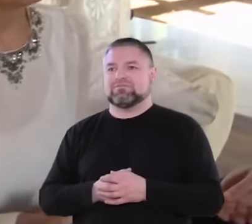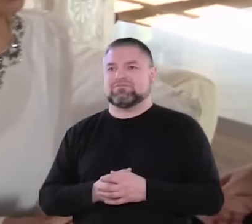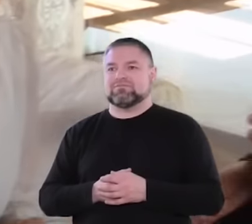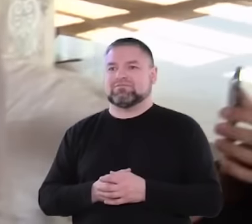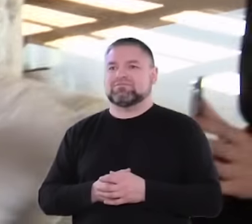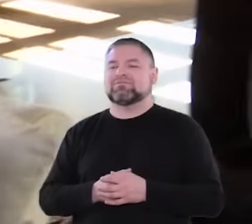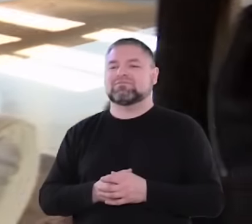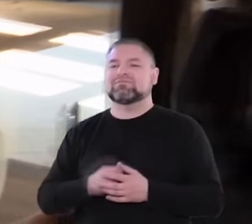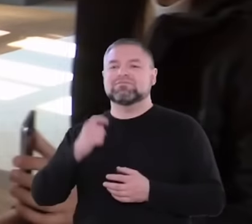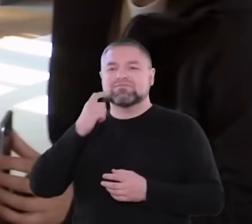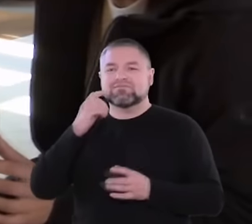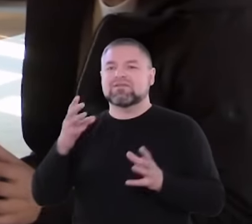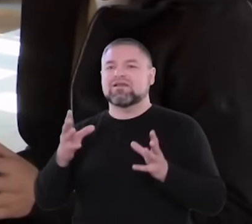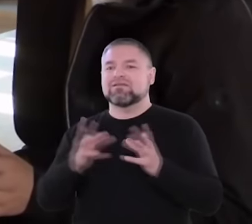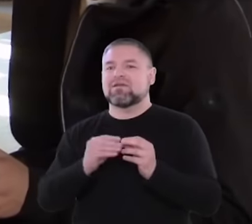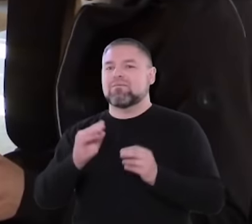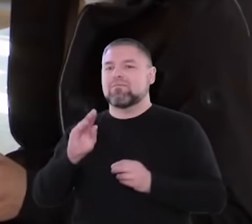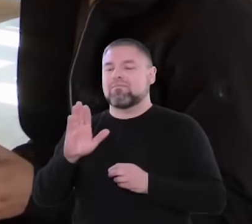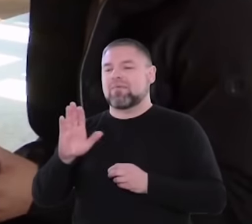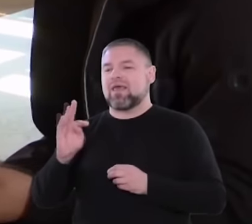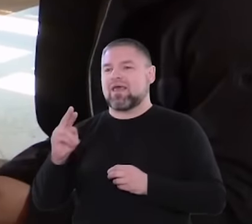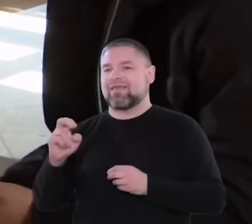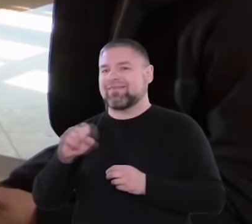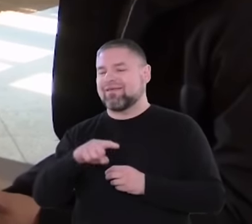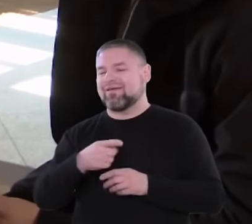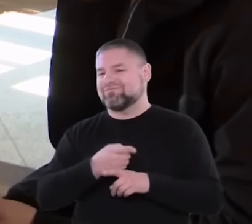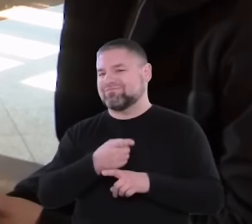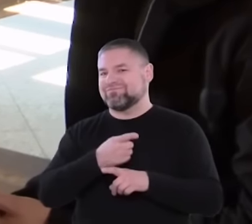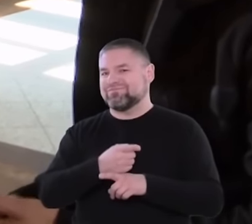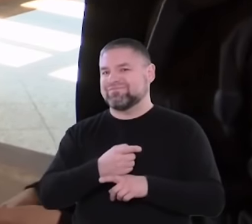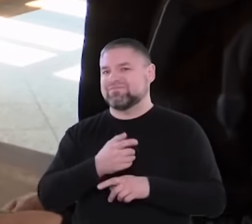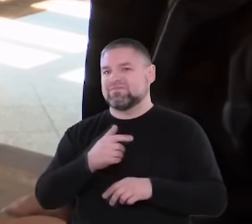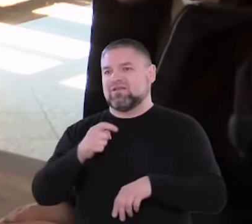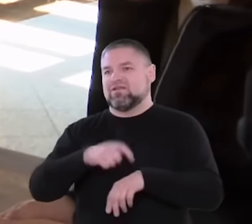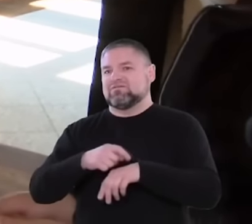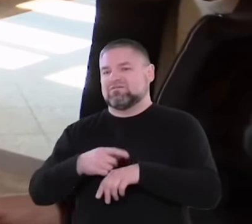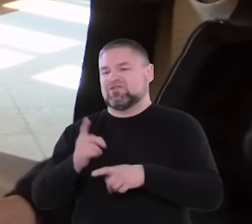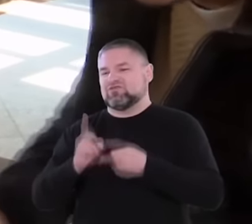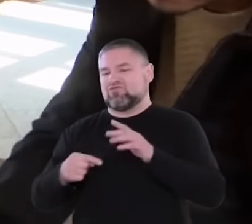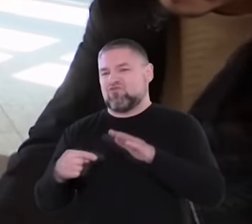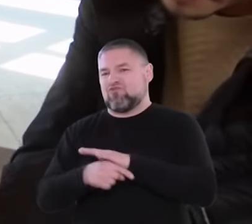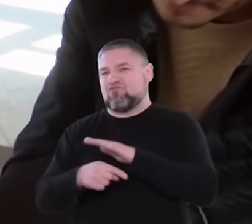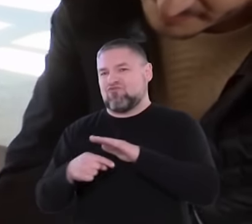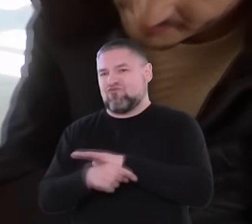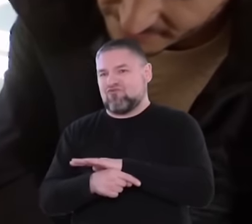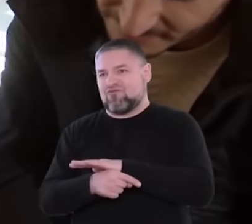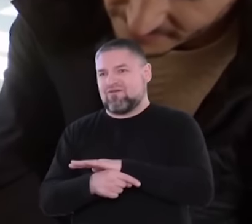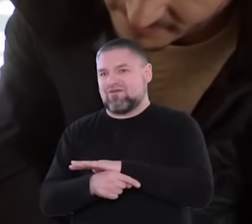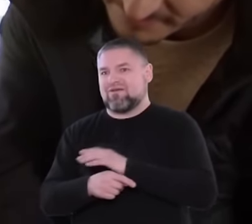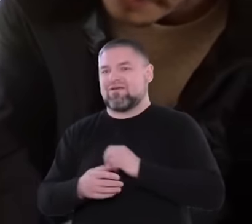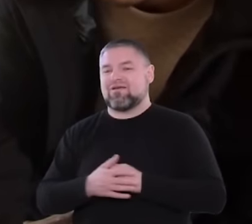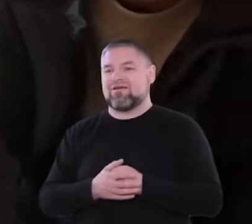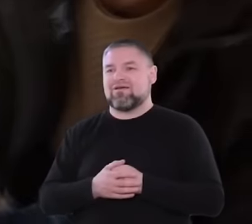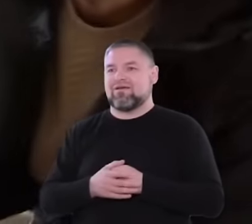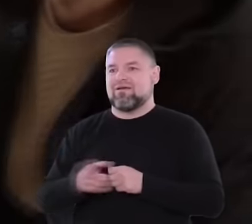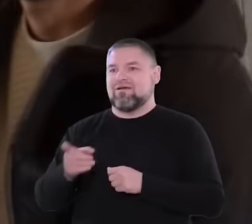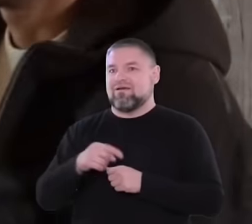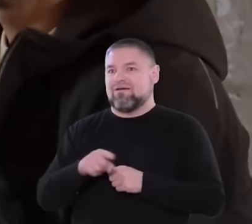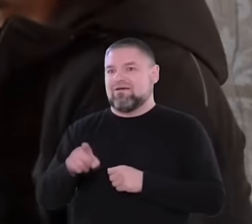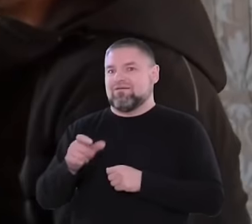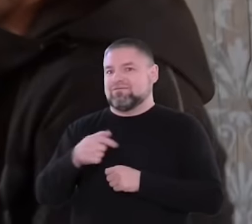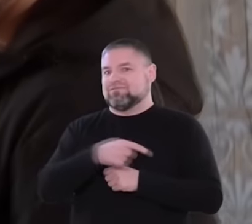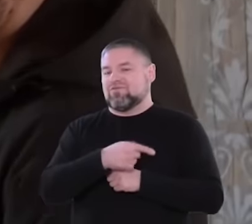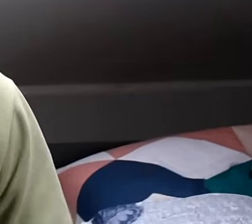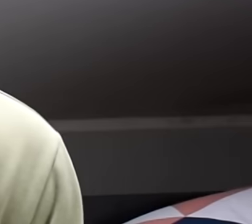Oj tam, no. Śmiałam się z Beaty, bo wiesz, czas szybko mija, a przy jej boku nie ma takiego